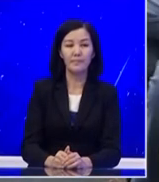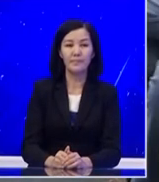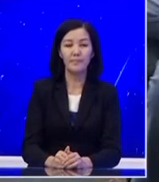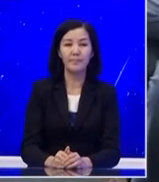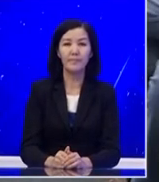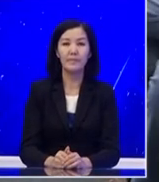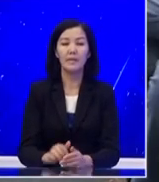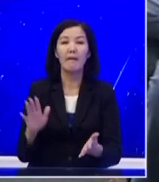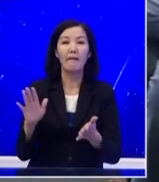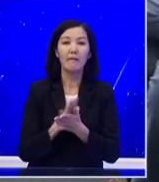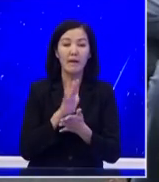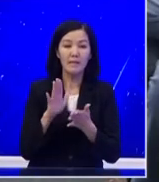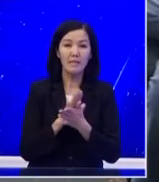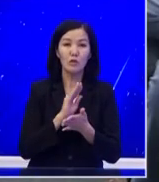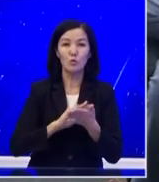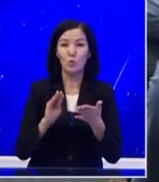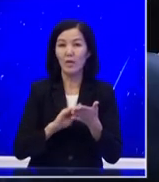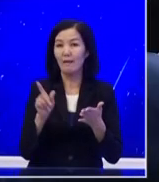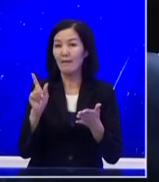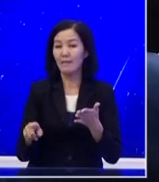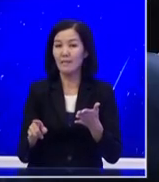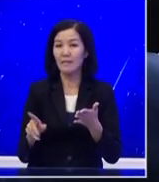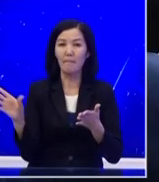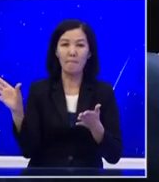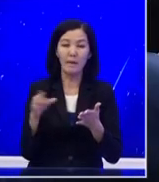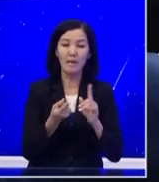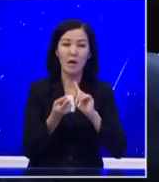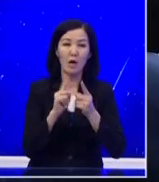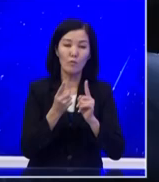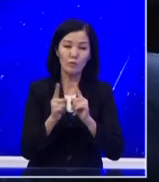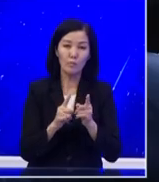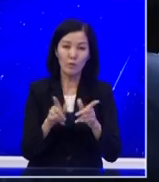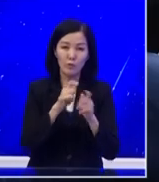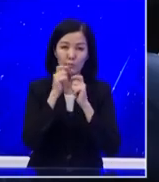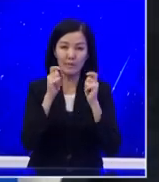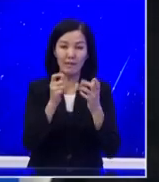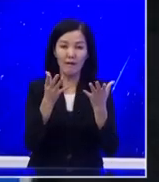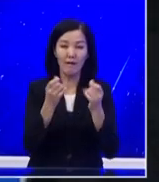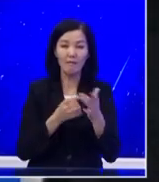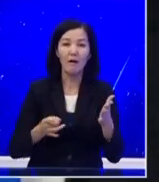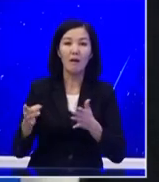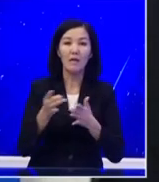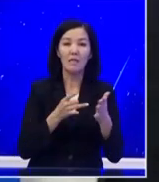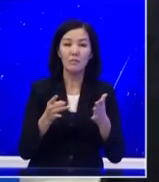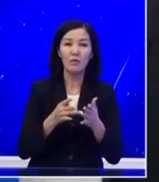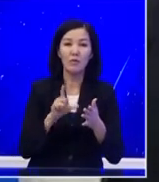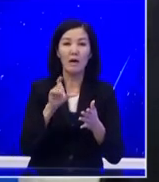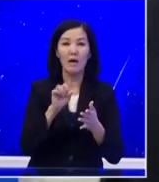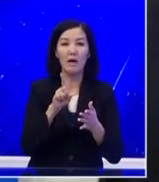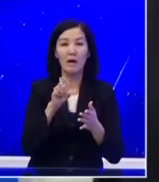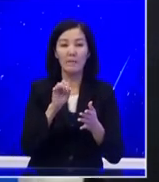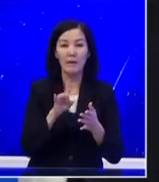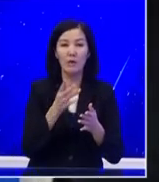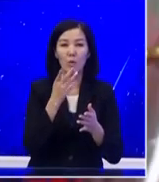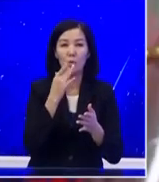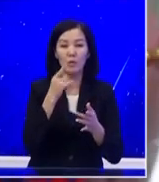Газет сайт тілшілері де марапат алаңына кезек-пе-кезек келді. Облыстың ақпарын республикаға жеткізіп жүрген Хабар 24 ұлттық